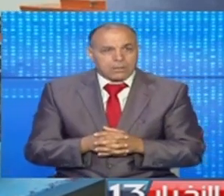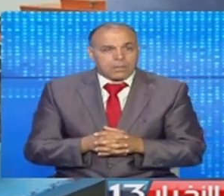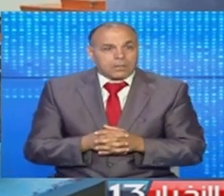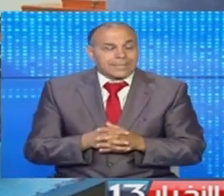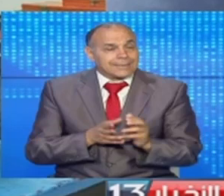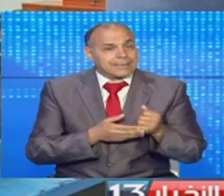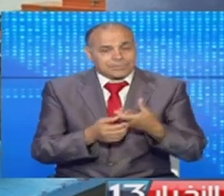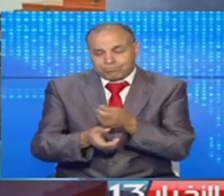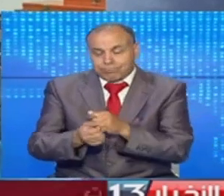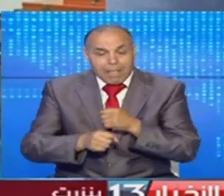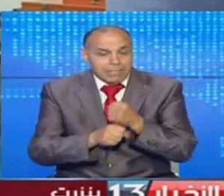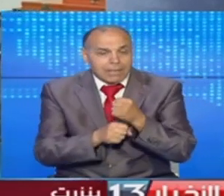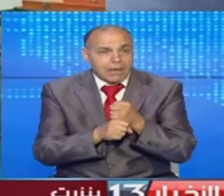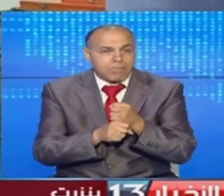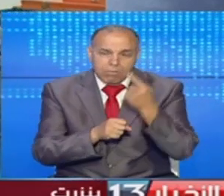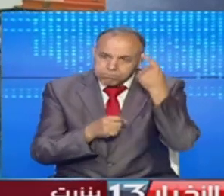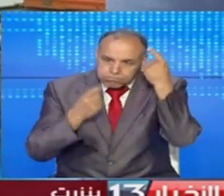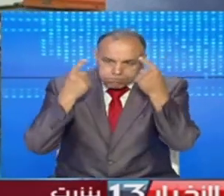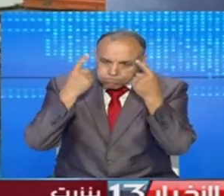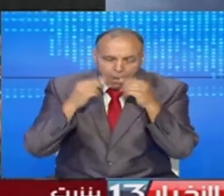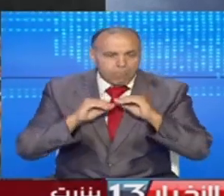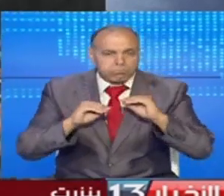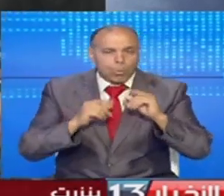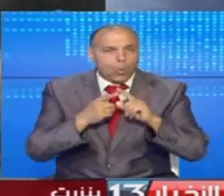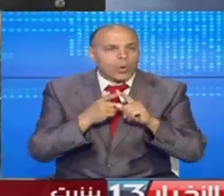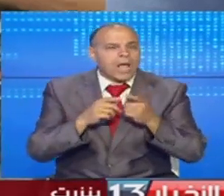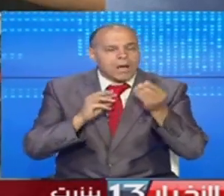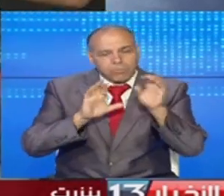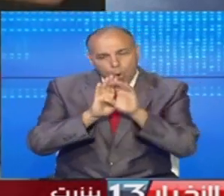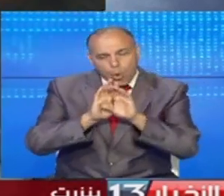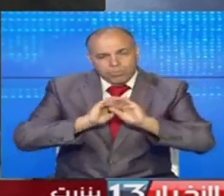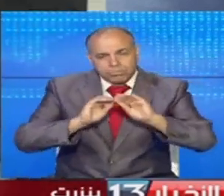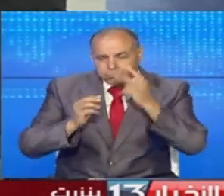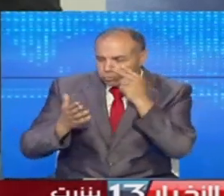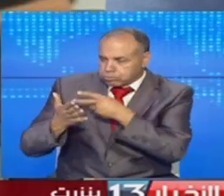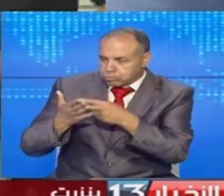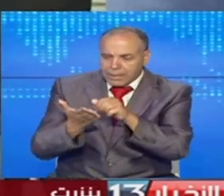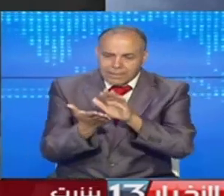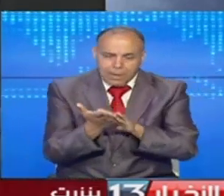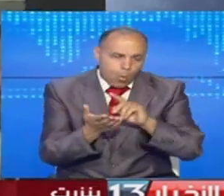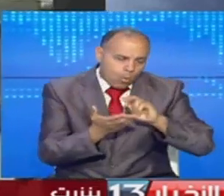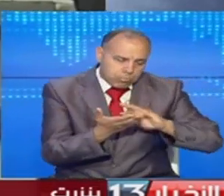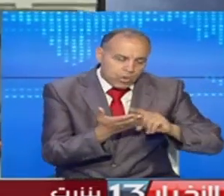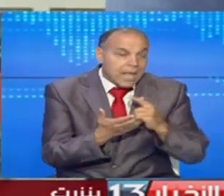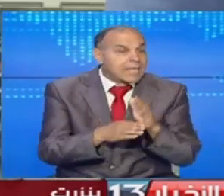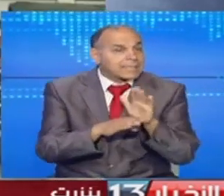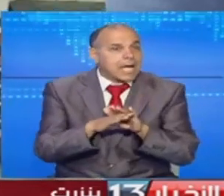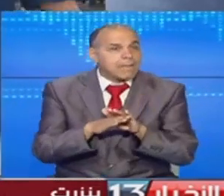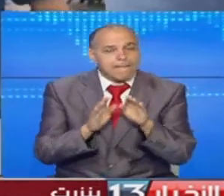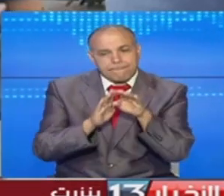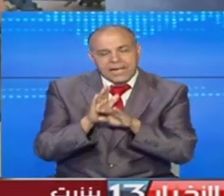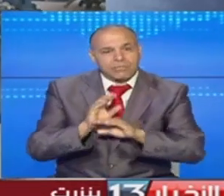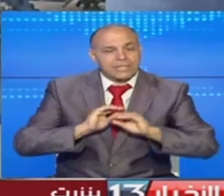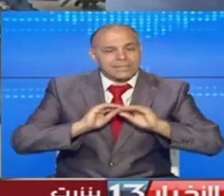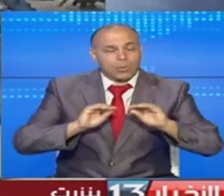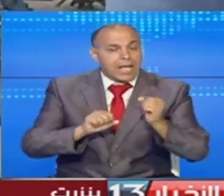سواعد تتمرن وعقول تتكون في إطار دروس نظرية وأخرى تطبيقية تؤمن عبر منظومة